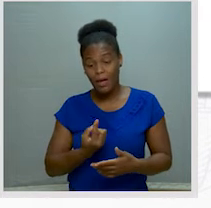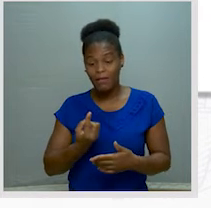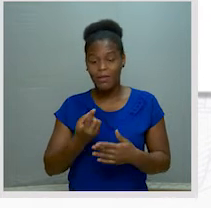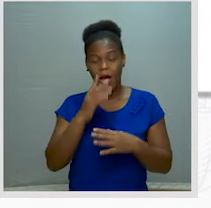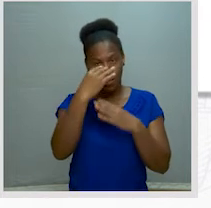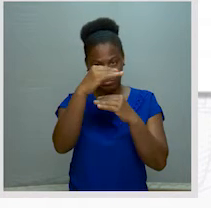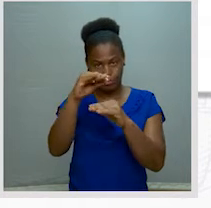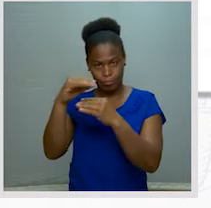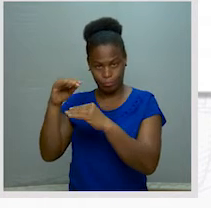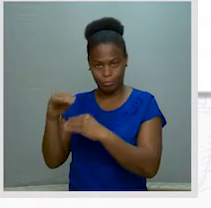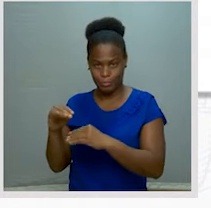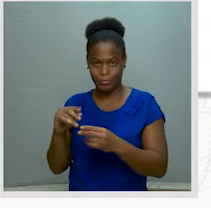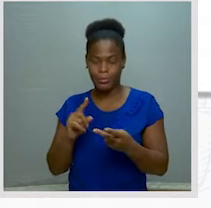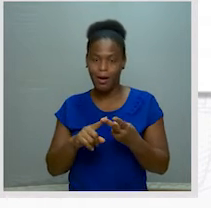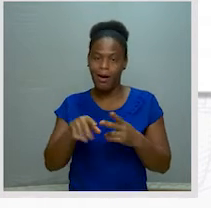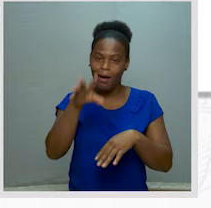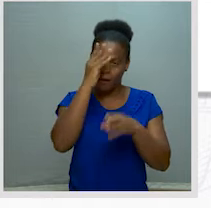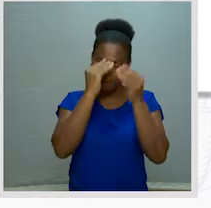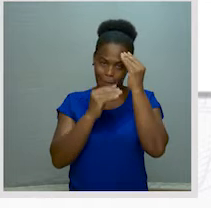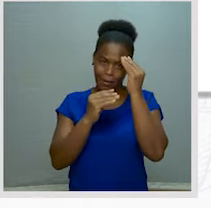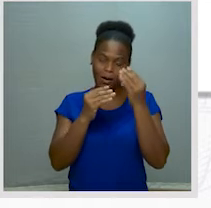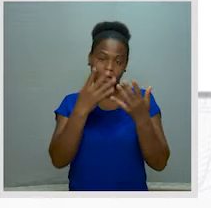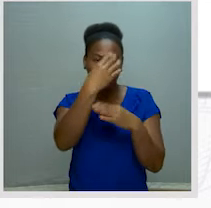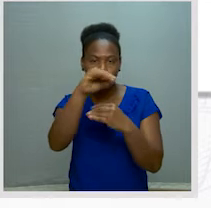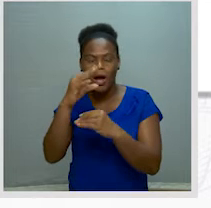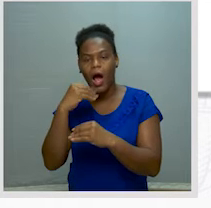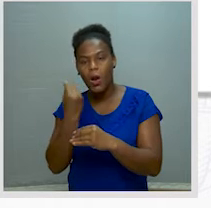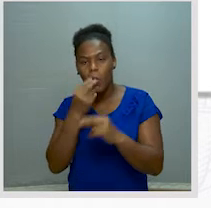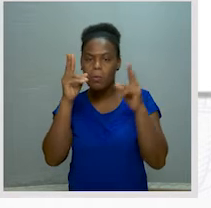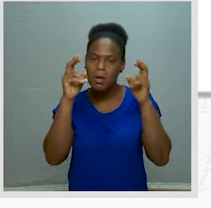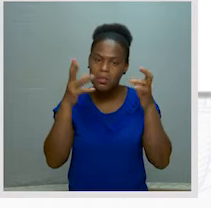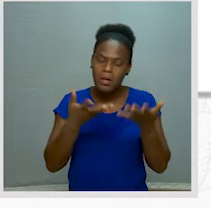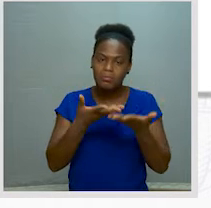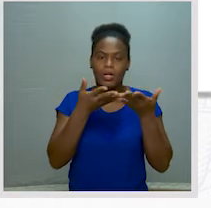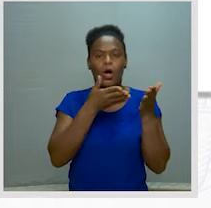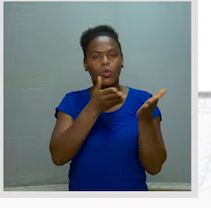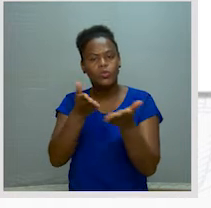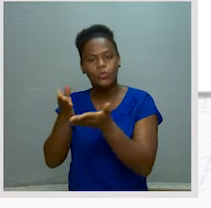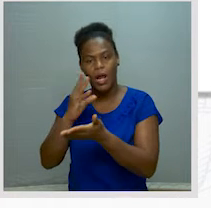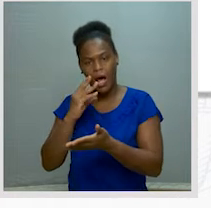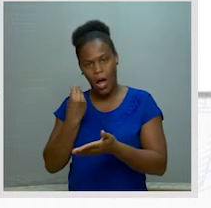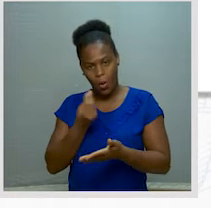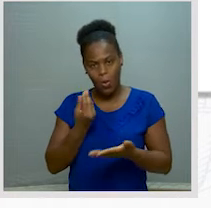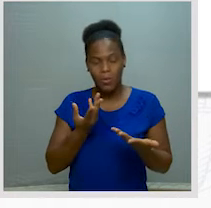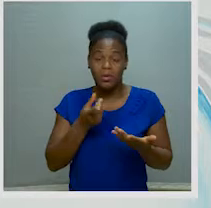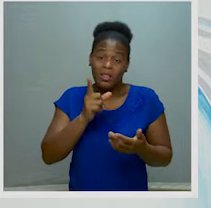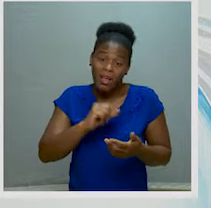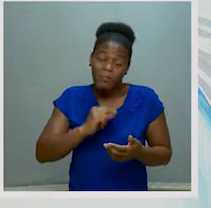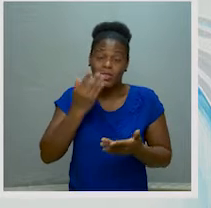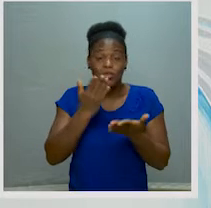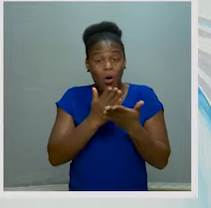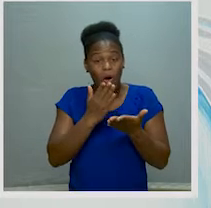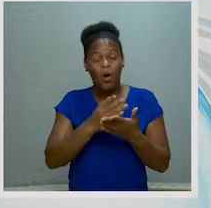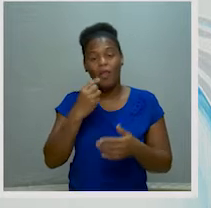l'école doit enseigner, apprendre aux élèves un métier, aider les élèves.